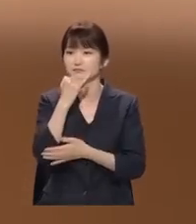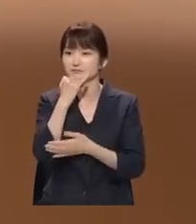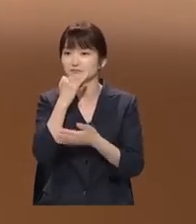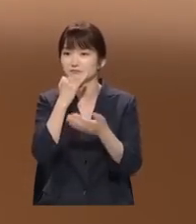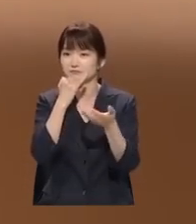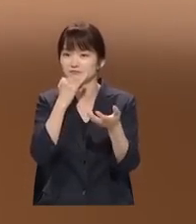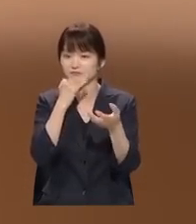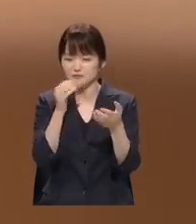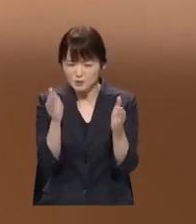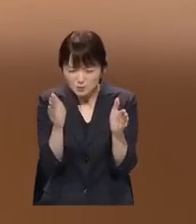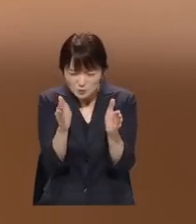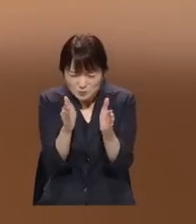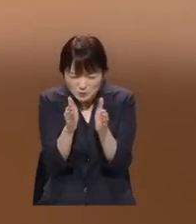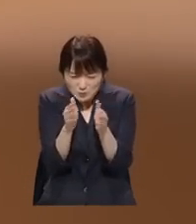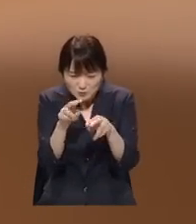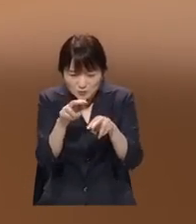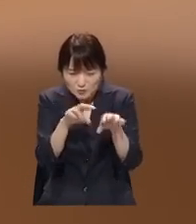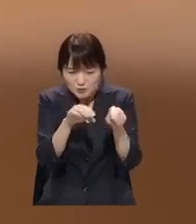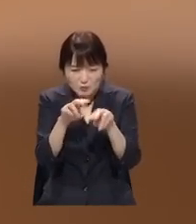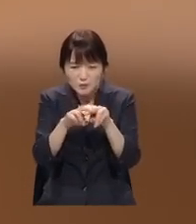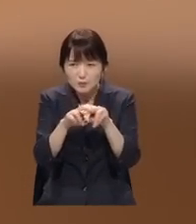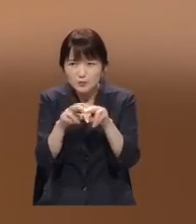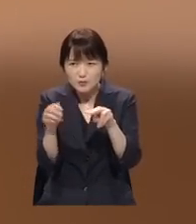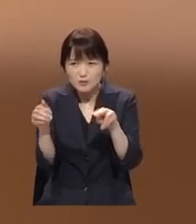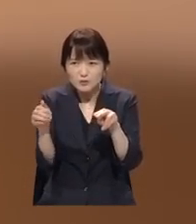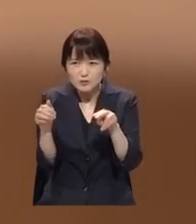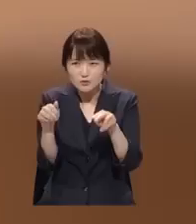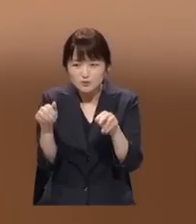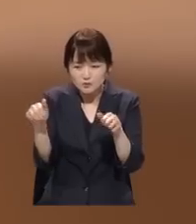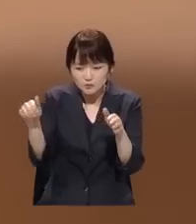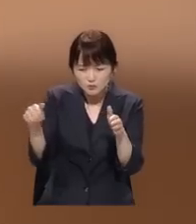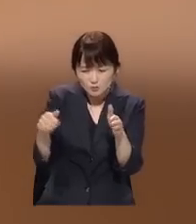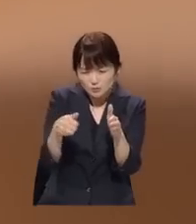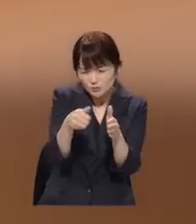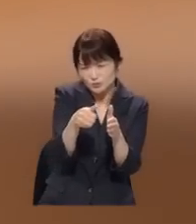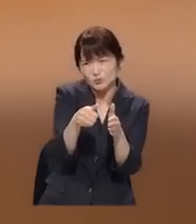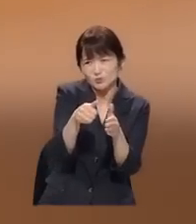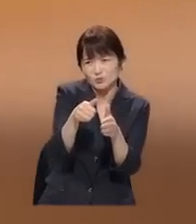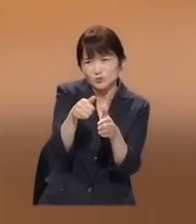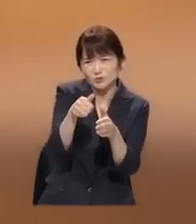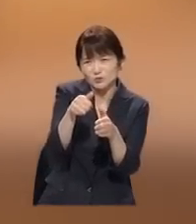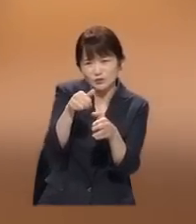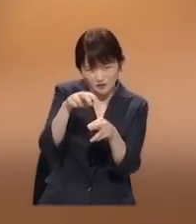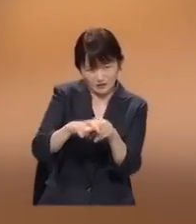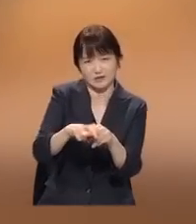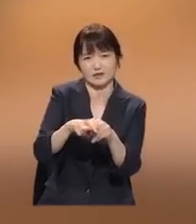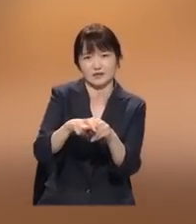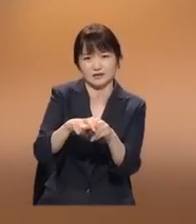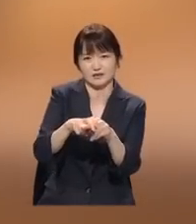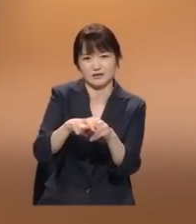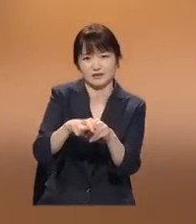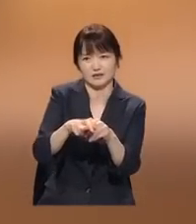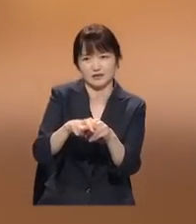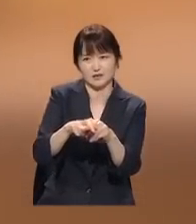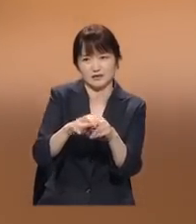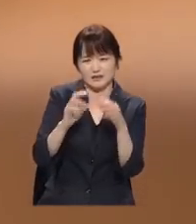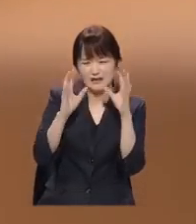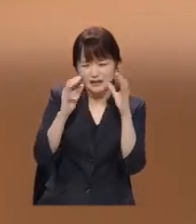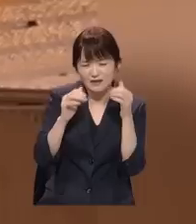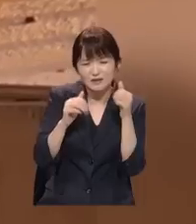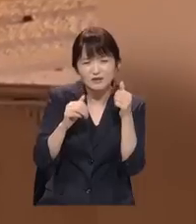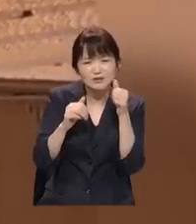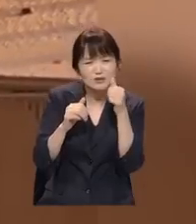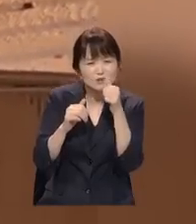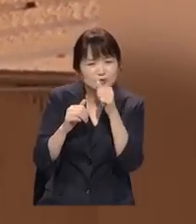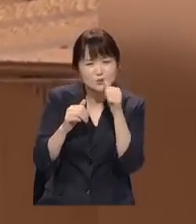저 좁디좁은 방석을 비집고 결국 한 자리를 차지하고 앉았습니다. 세상에. 염소에게 눌린 아기 고양이 대꾸도